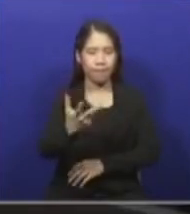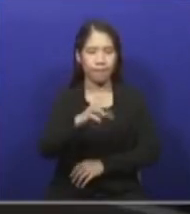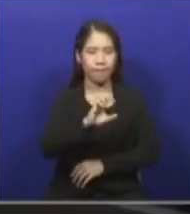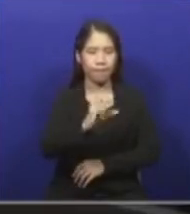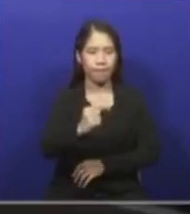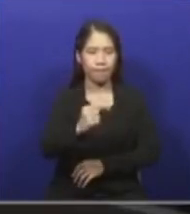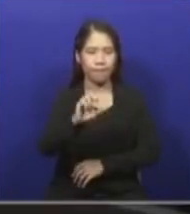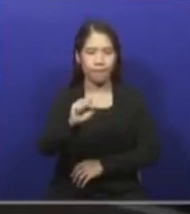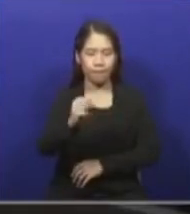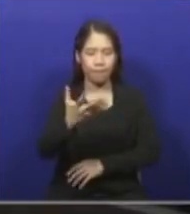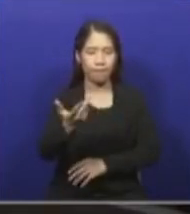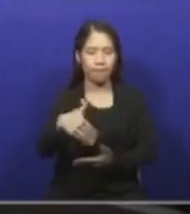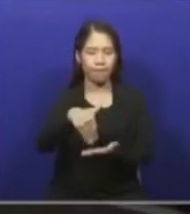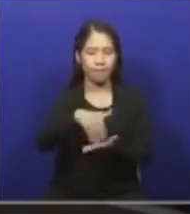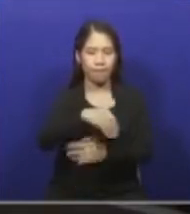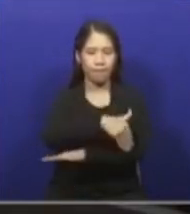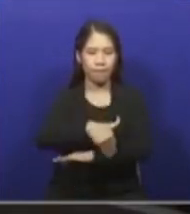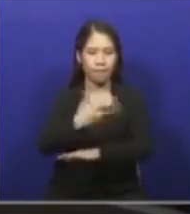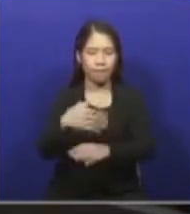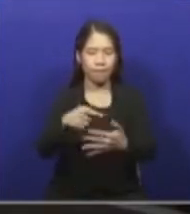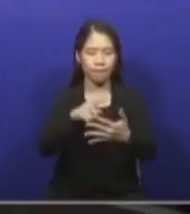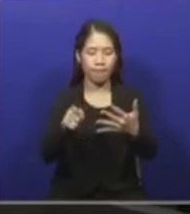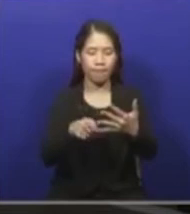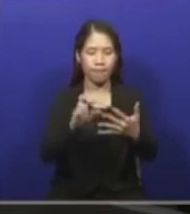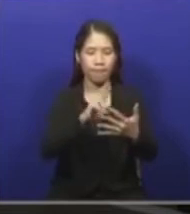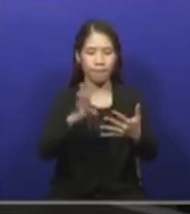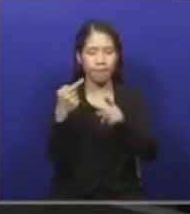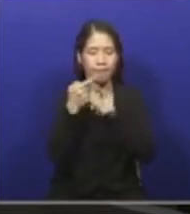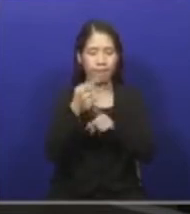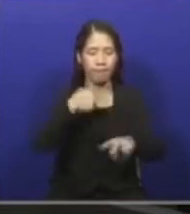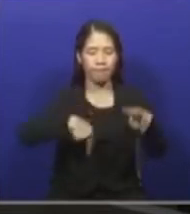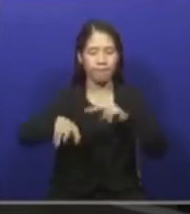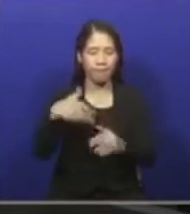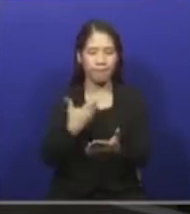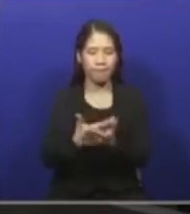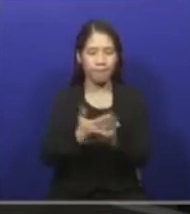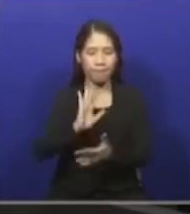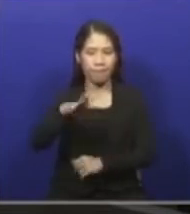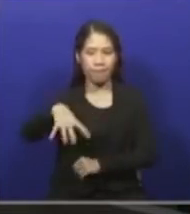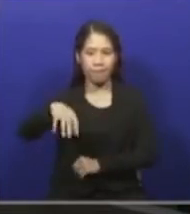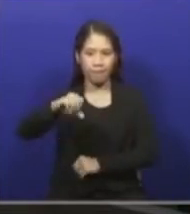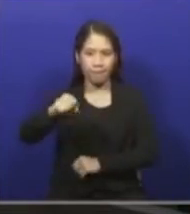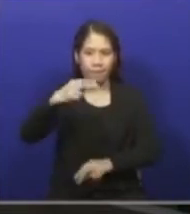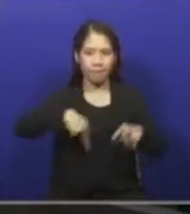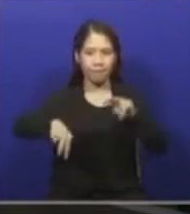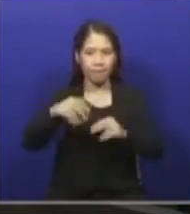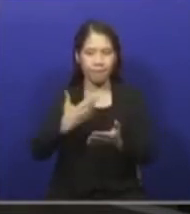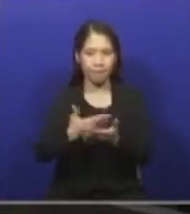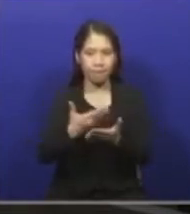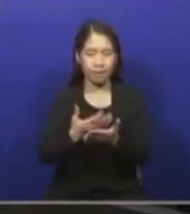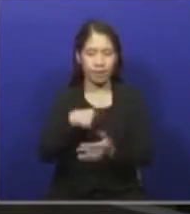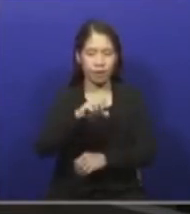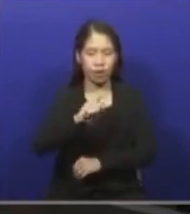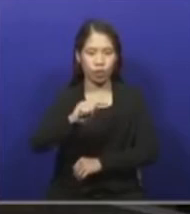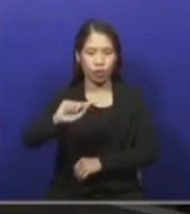กรมบัญชีกลางและสุดท้ายระบบการติดตามตรวจสอบการใช้จ่ายเงินแผ่นดินของสำนักงานการตรวจสอบเงินแผ่นดินหรือสตช.